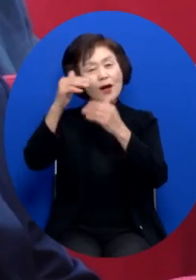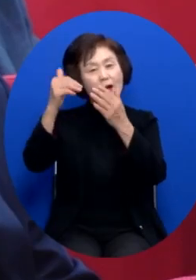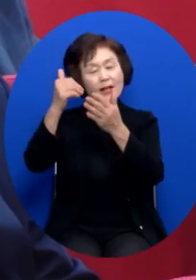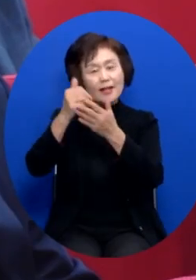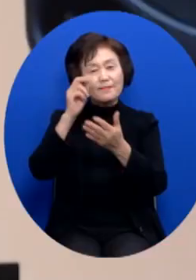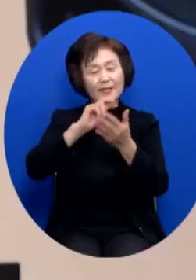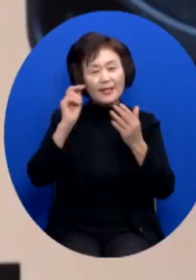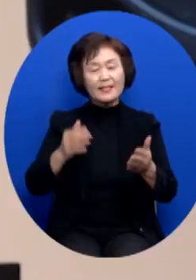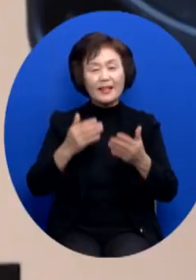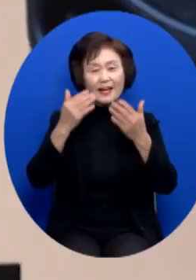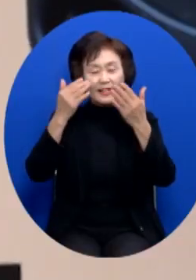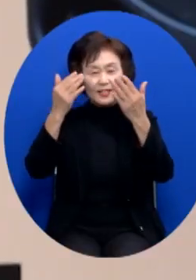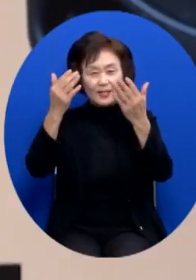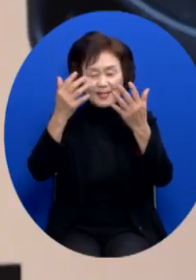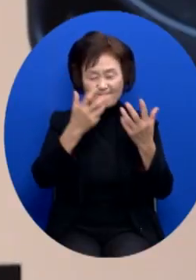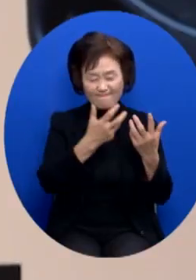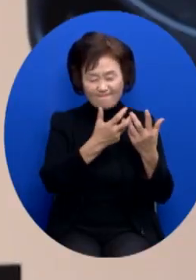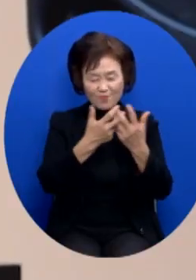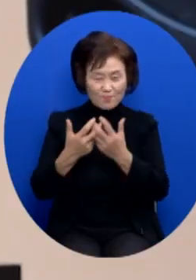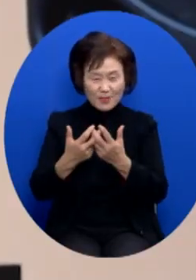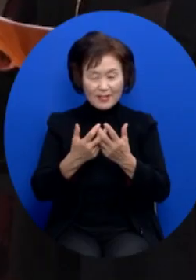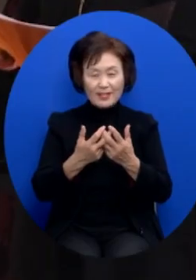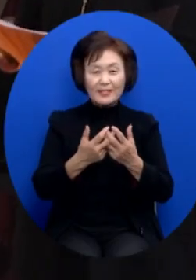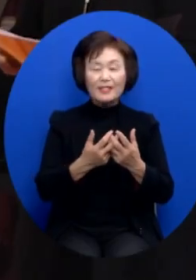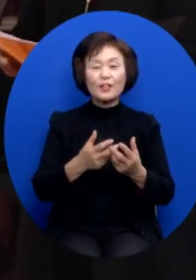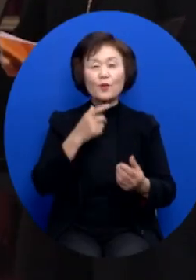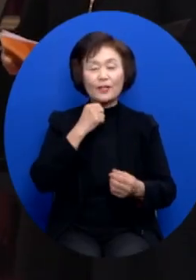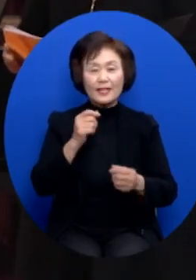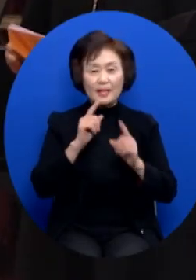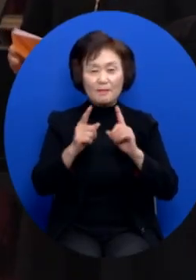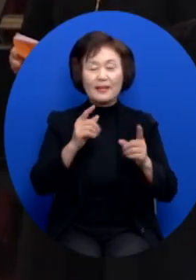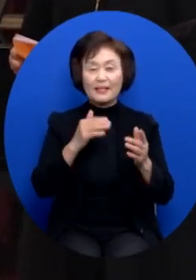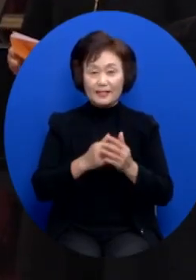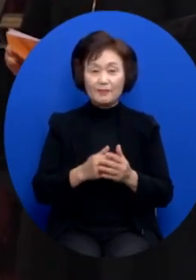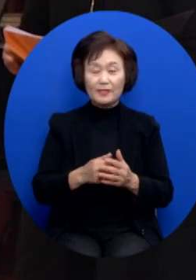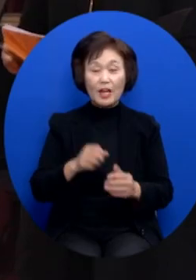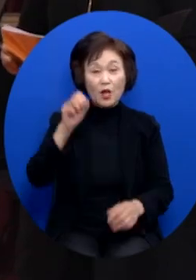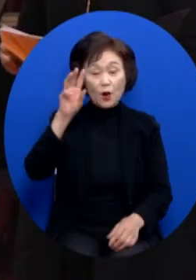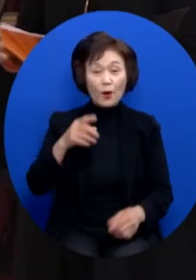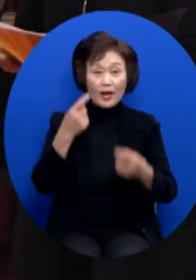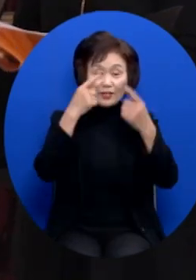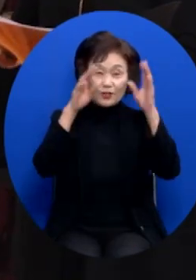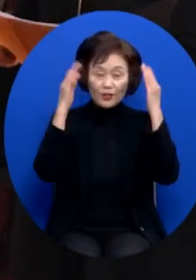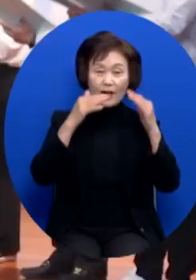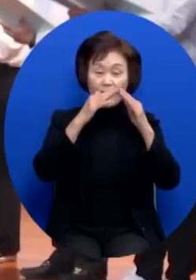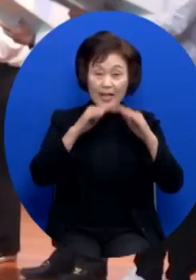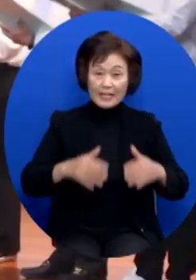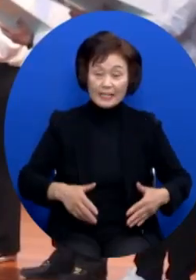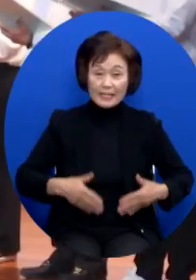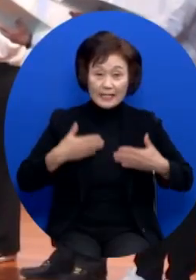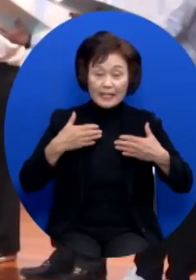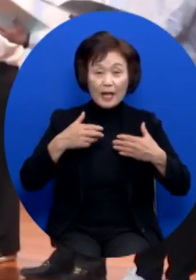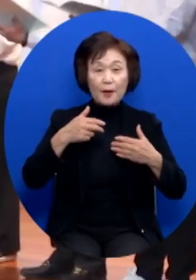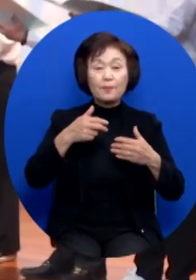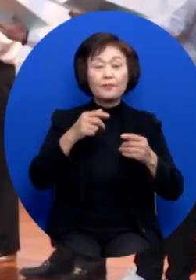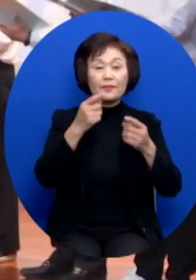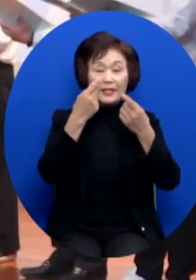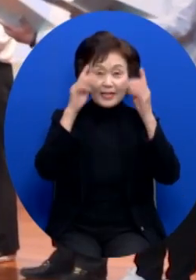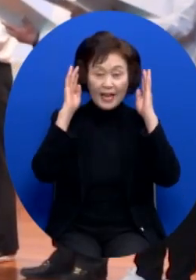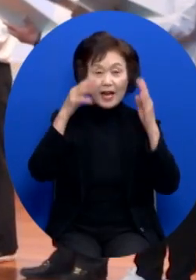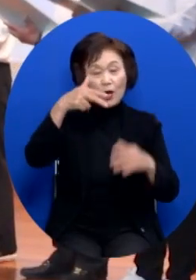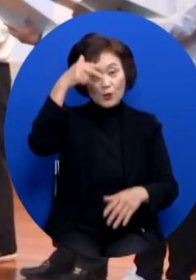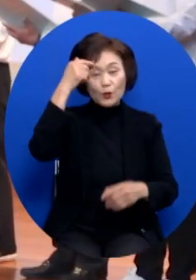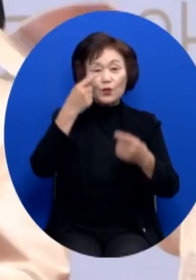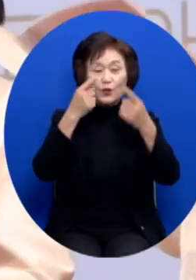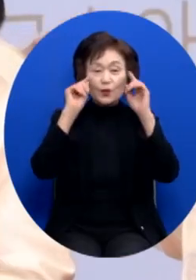바란다고 말씀을 전했습니다 이날 찬양제는 광주대와 전남대 조선대 등 총 11개의 대학이